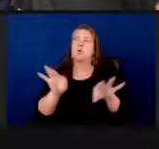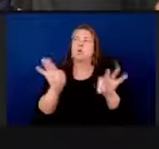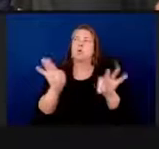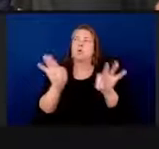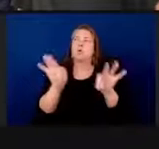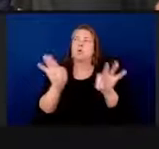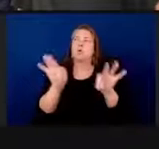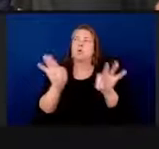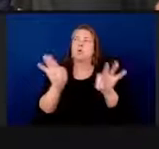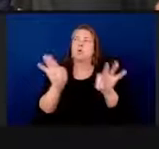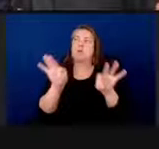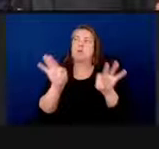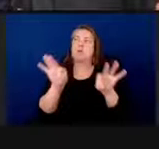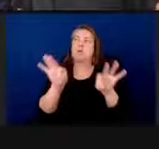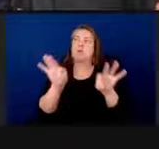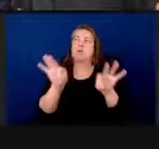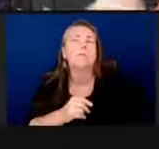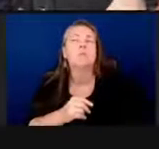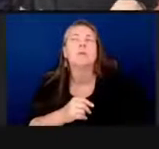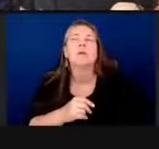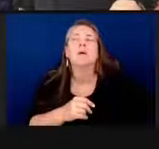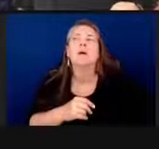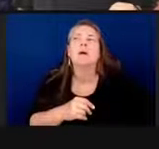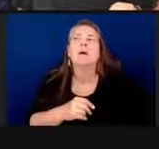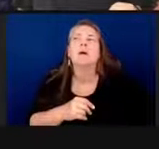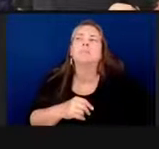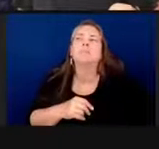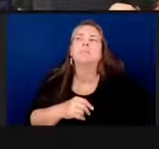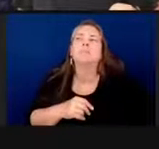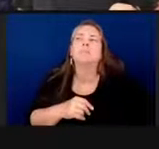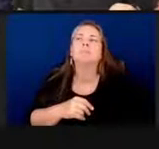إذا السؤال الآخر الذي لدي،